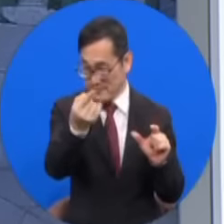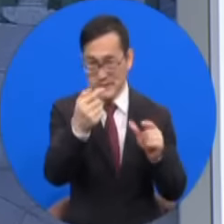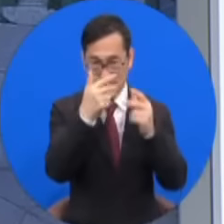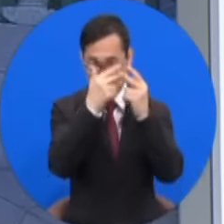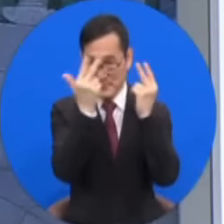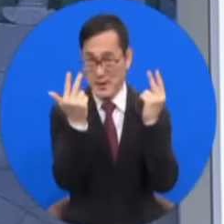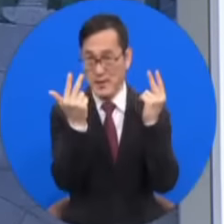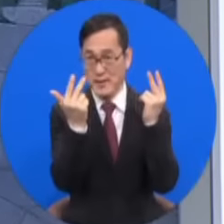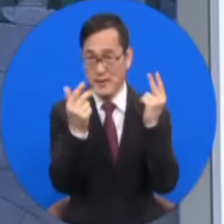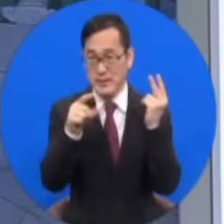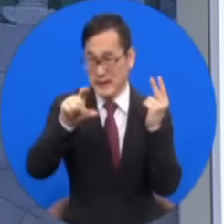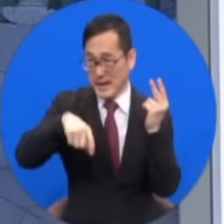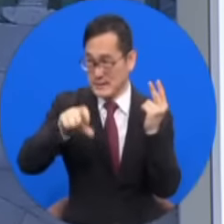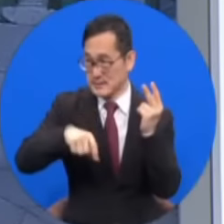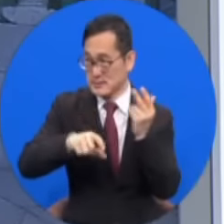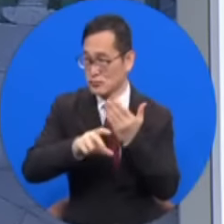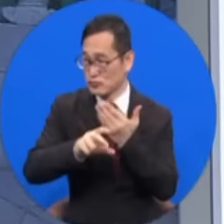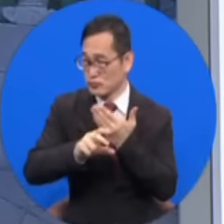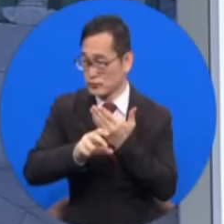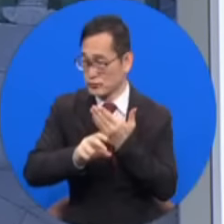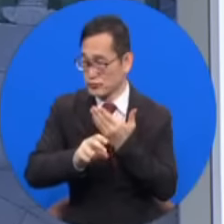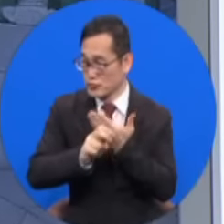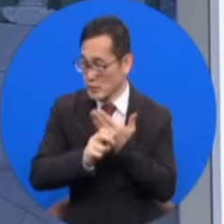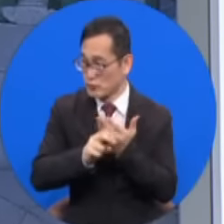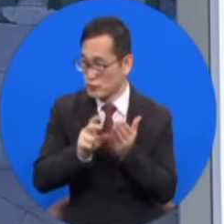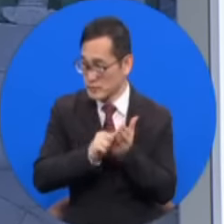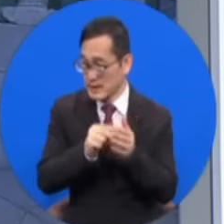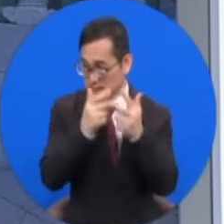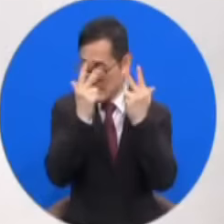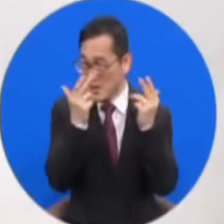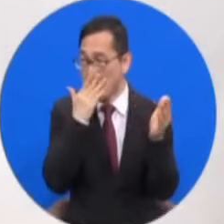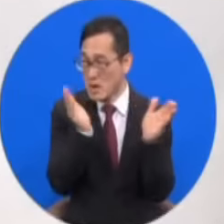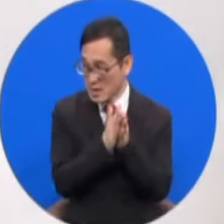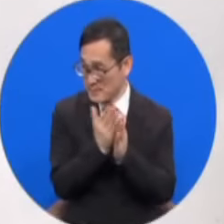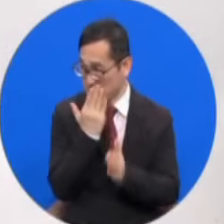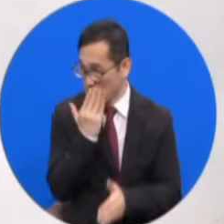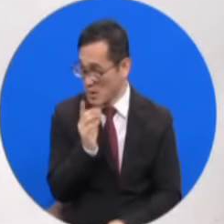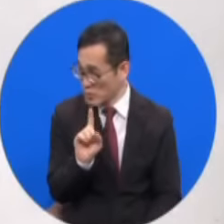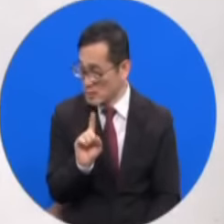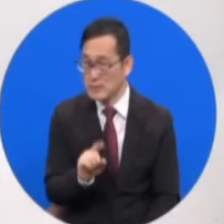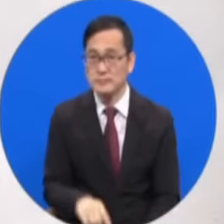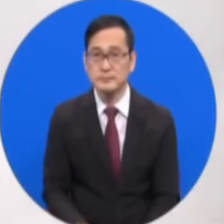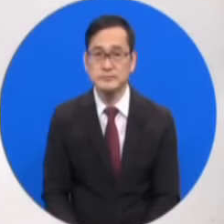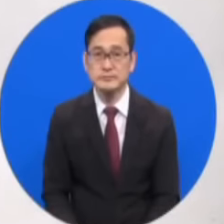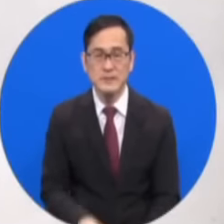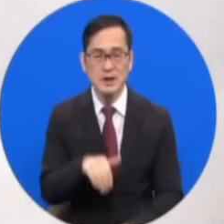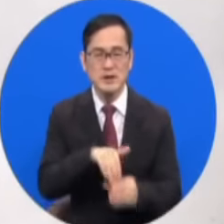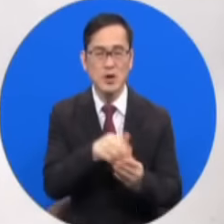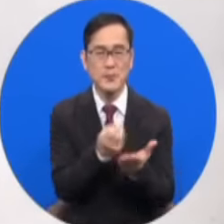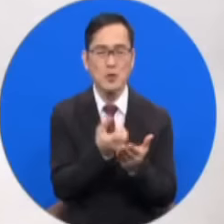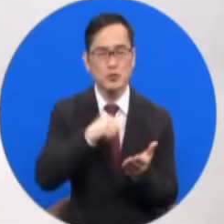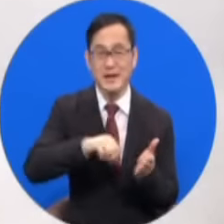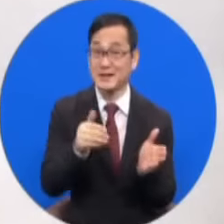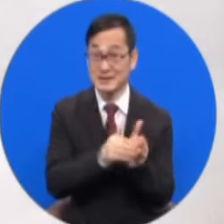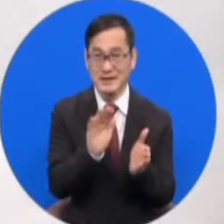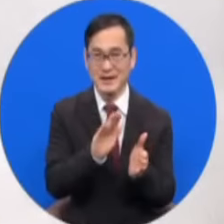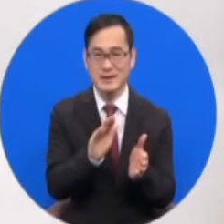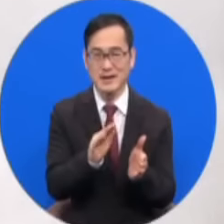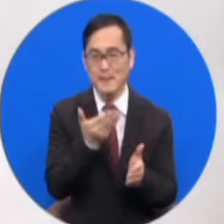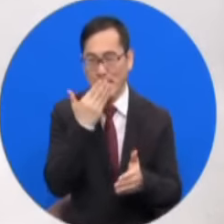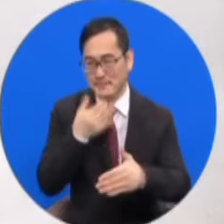이른바 뭐 법인카드 유형 의역과 관련해서 어떤 영향을 미칩니까 그러니까 저게 단순히 공직선거법 위반죄로 끝날 문제가 아니고 저때 그